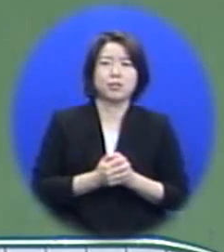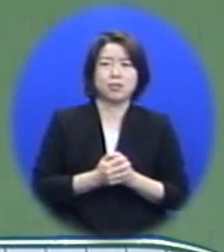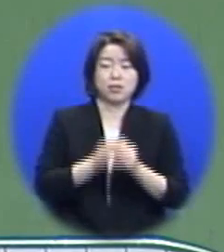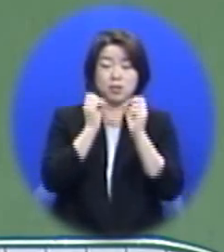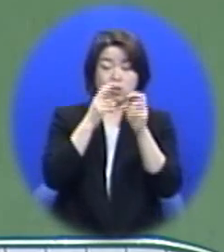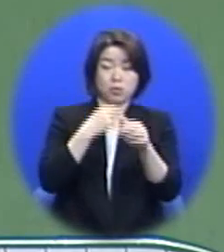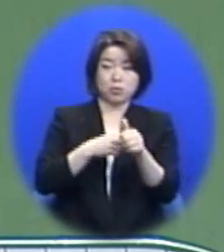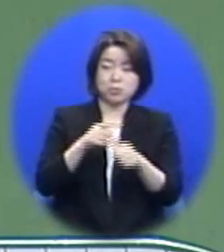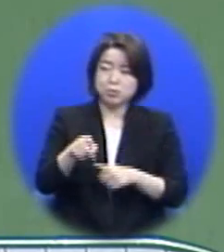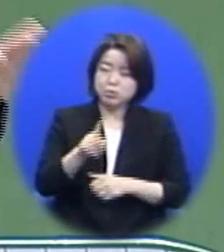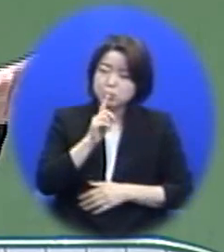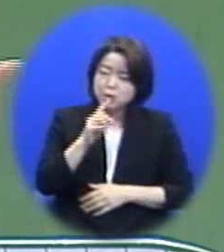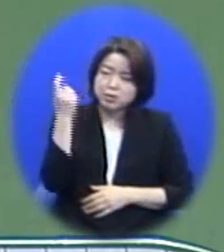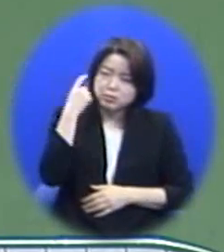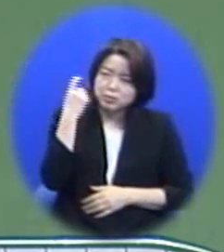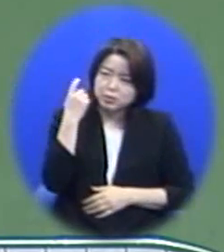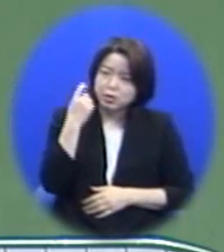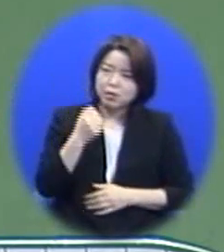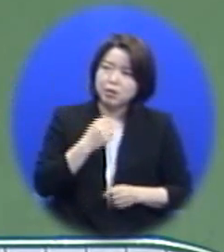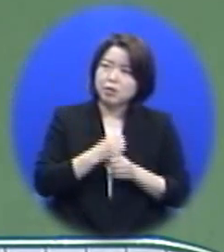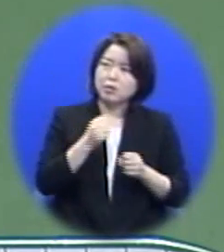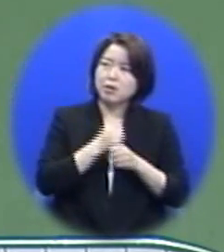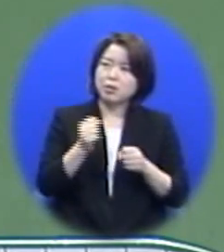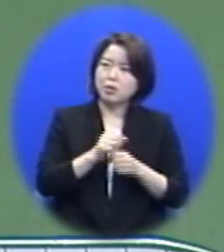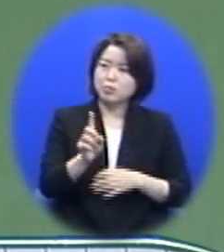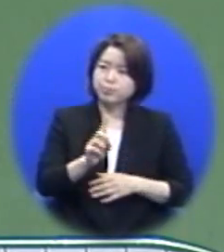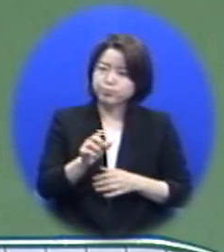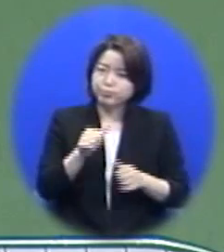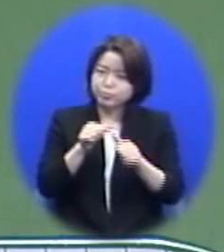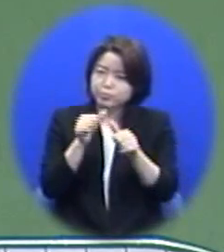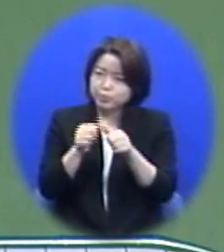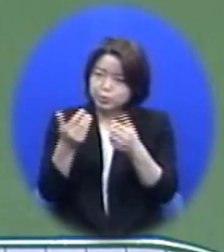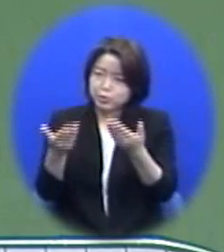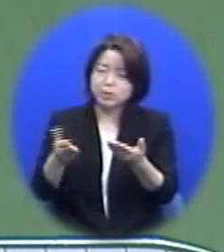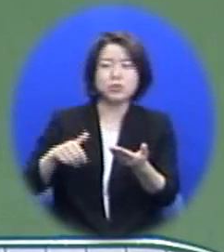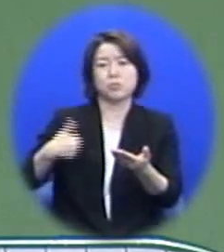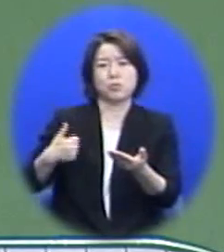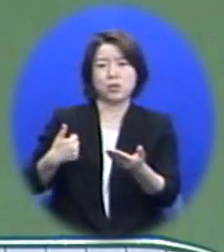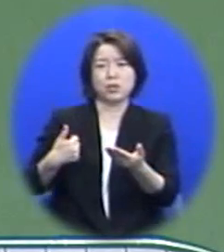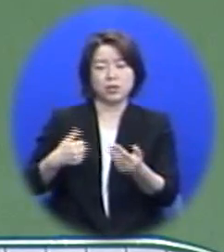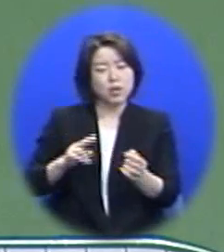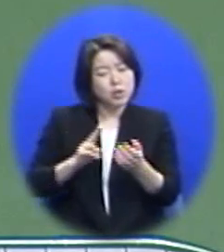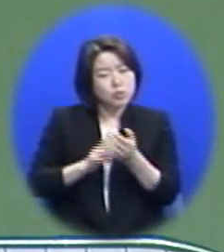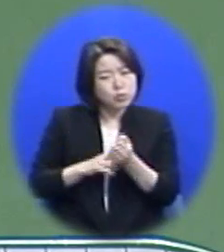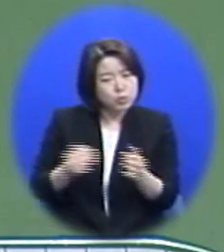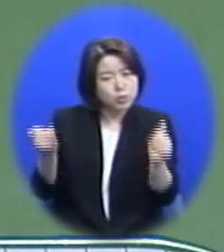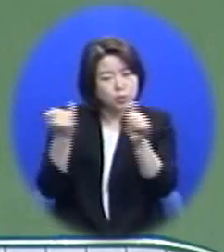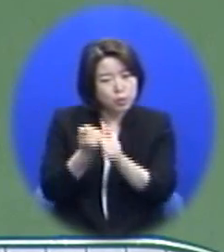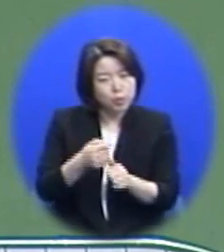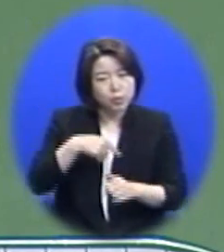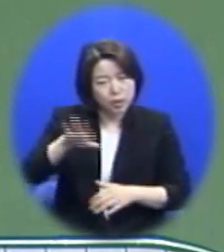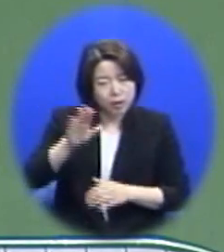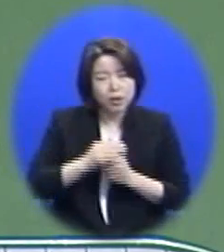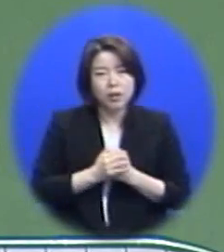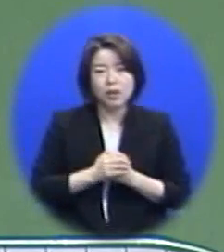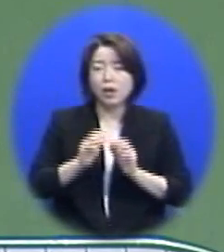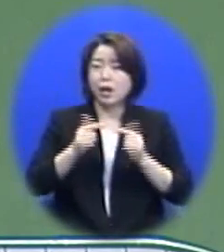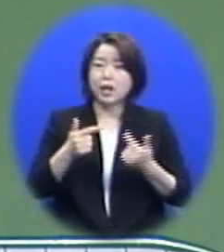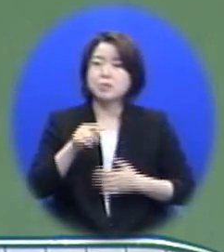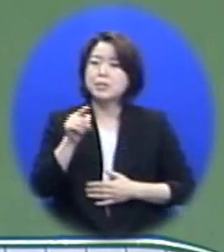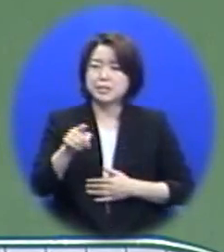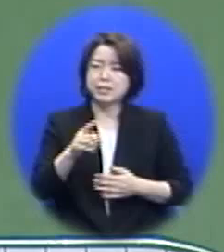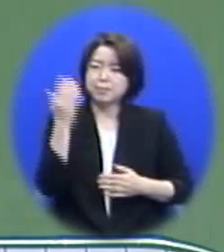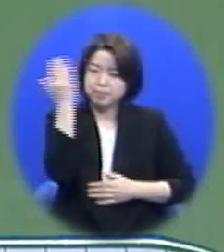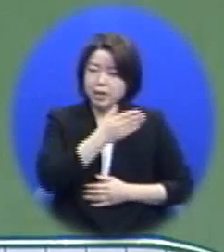참 난감하고 어떻게 조언을 해 줘야 될지 모르겠더라 그냥 숨기고 결혼하라고 할지 아니면 네가 깨끗하게